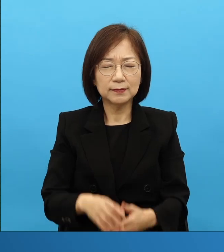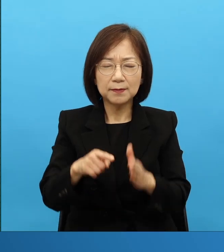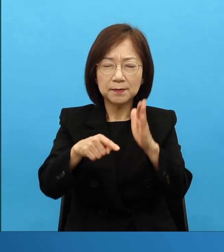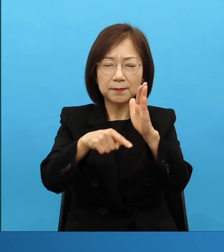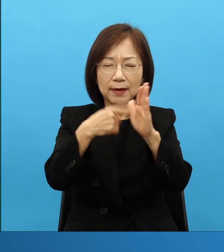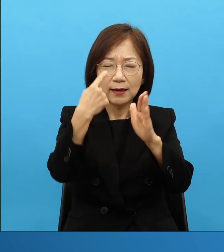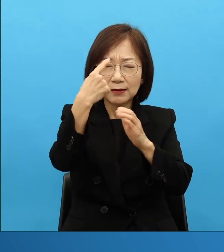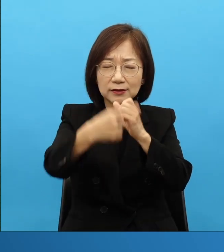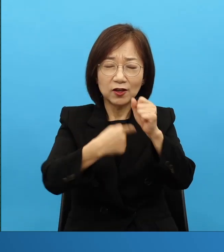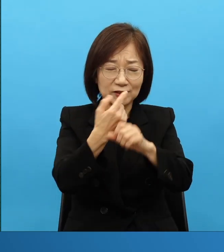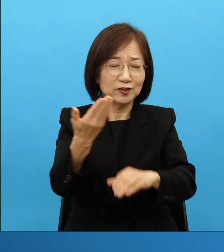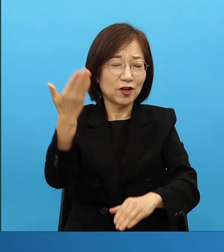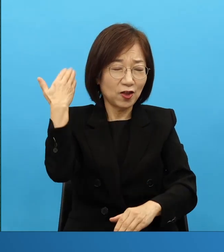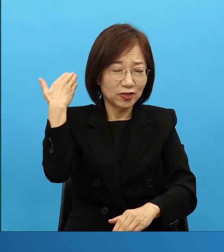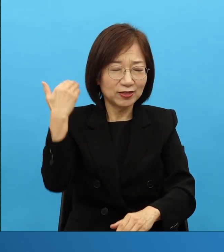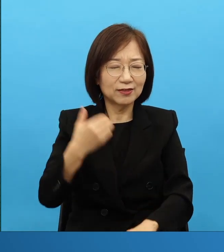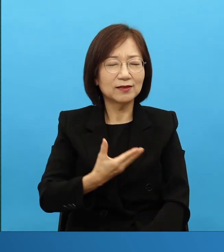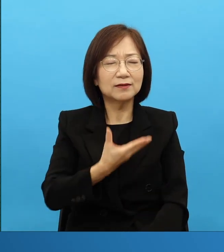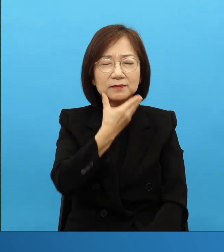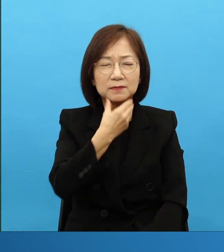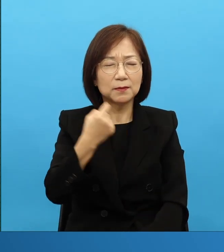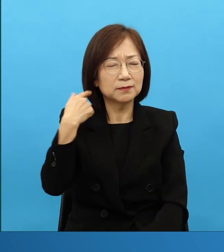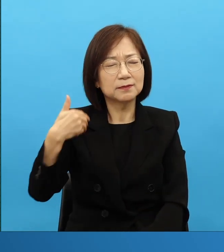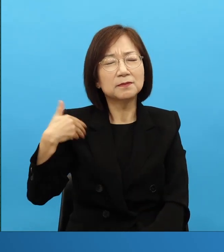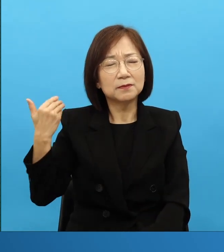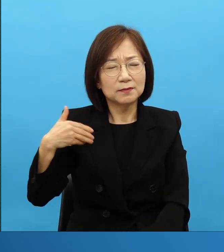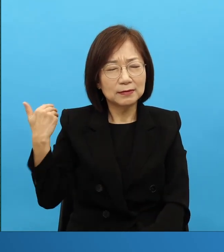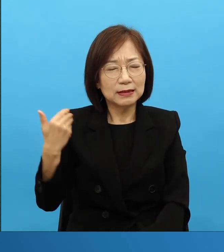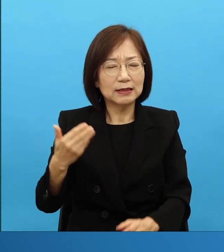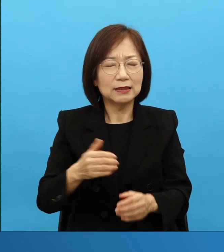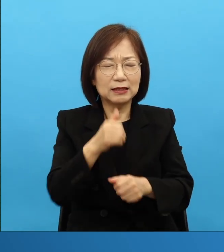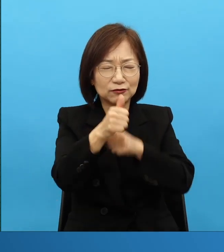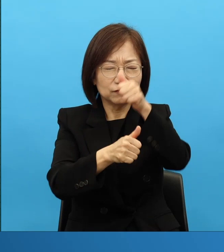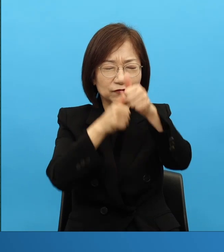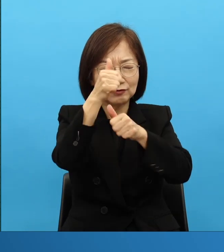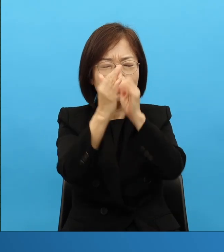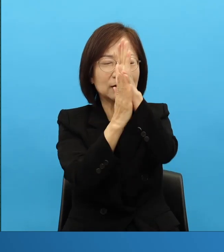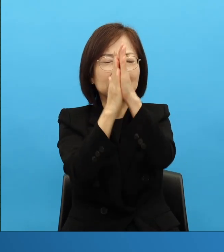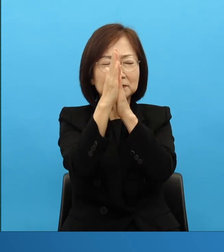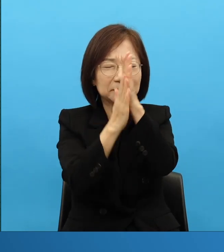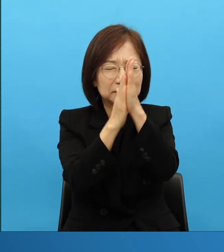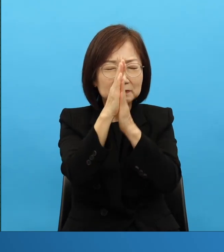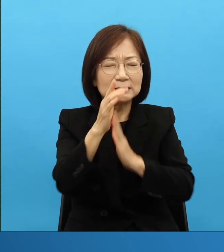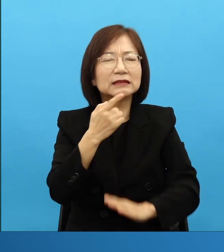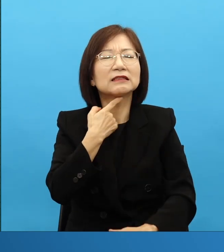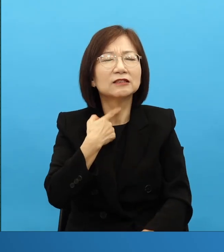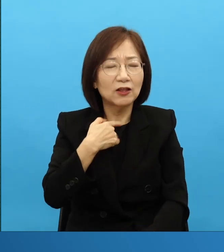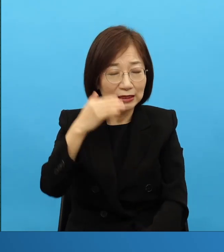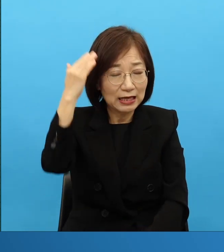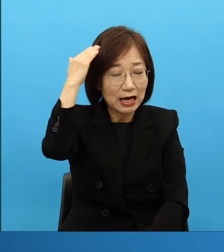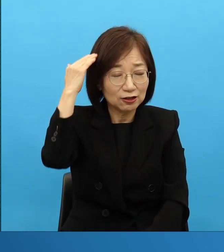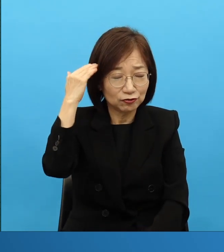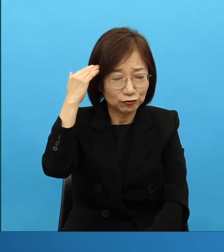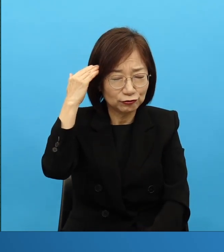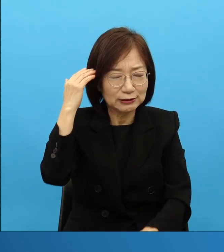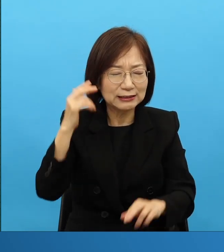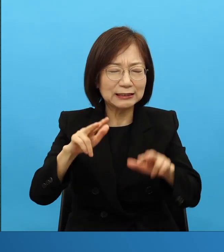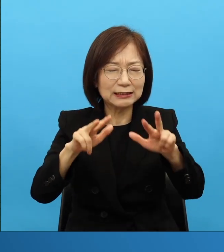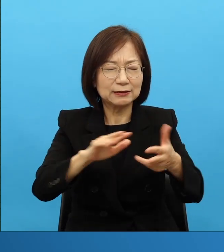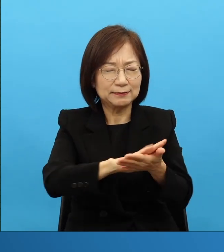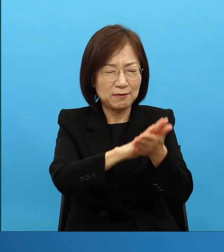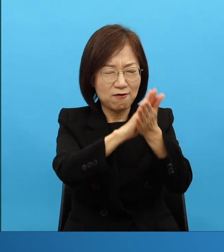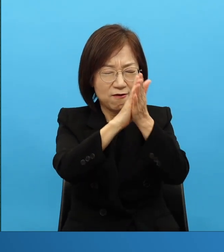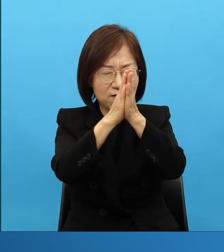전만 해도 복음을 모른 채 조상 기신 섬기던 미개한 우리나라를 세계 제2의 선교